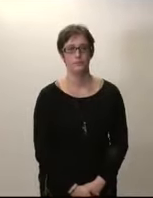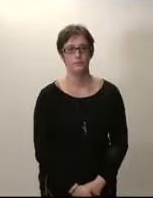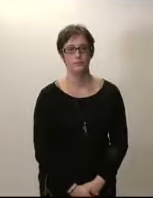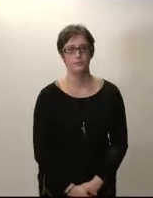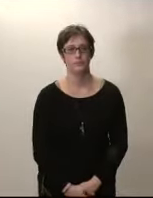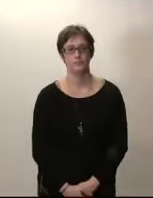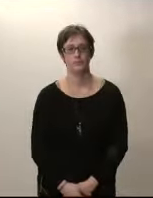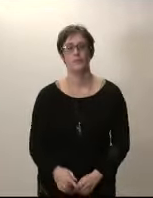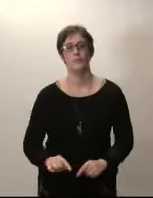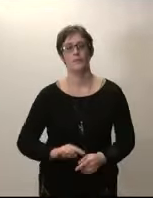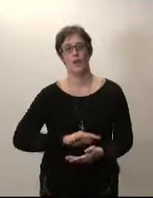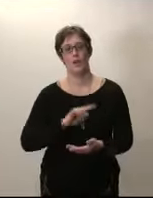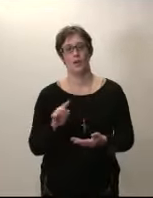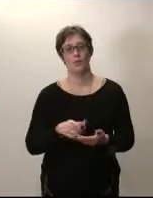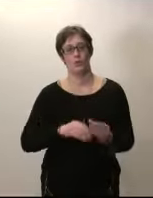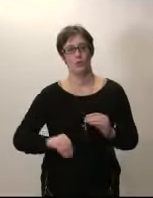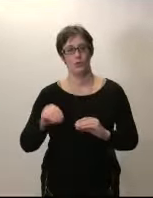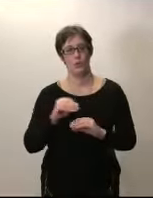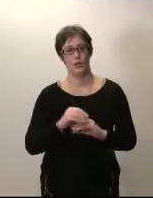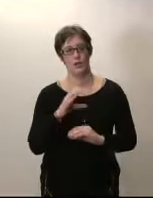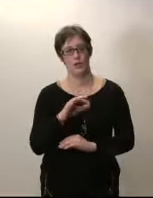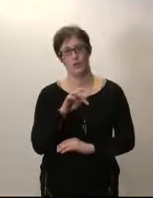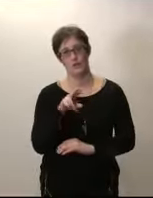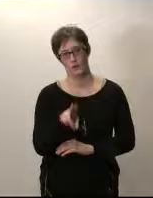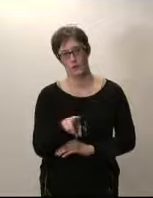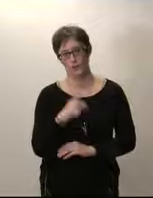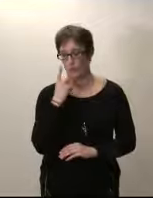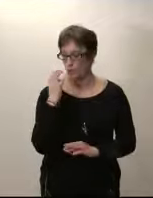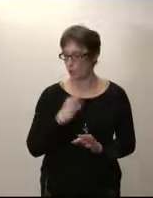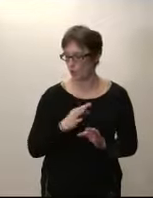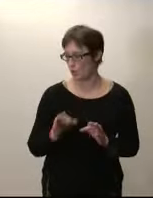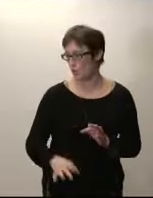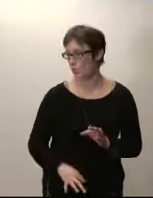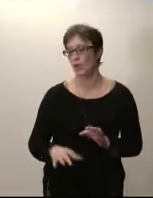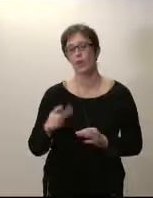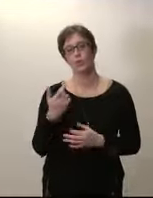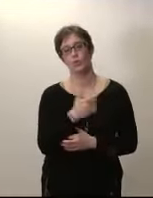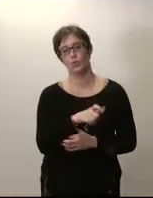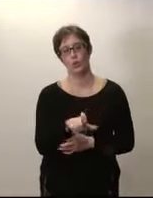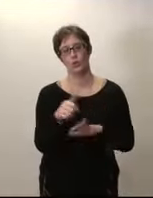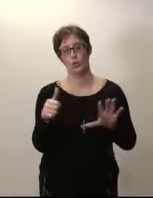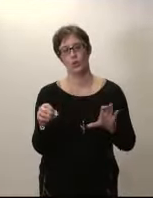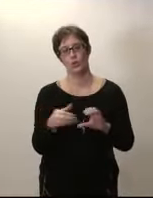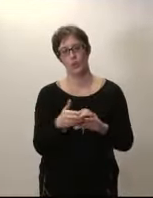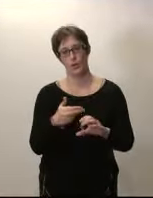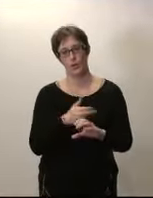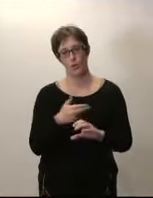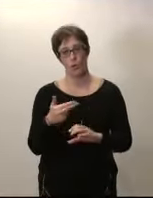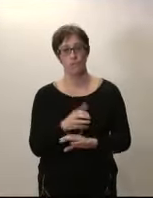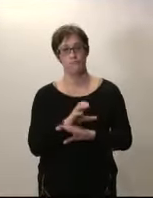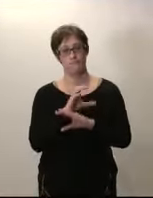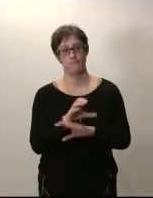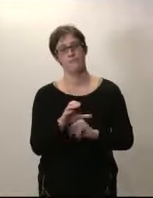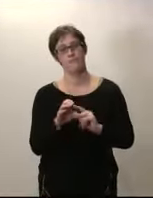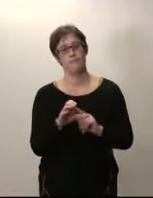budget supplémentaire du CFU. Vous avez vu le résultat de près de 260 000 euros. Alors là, nous allons rembourser